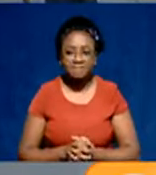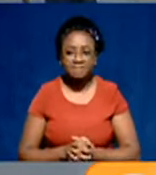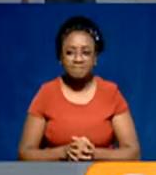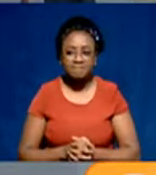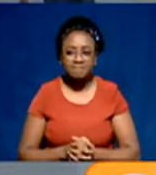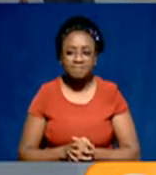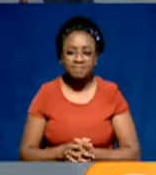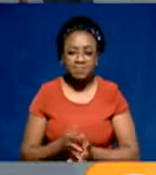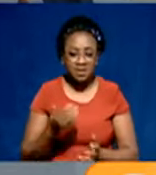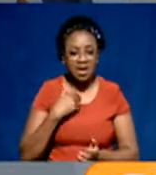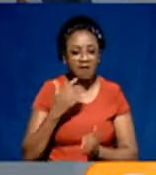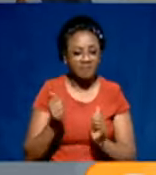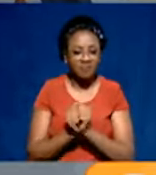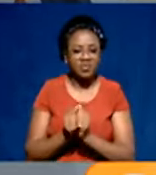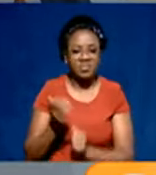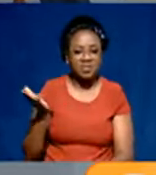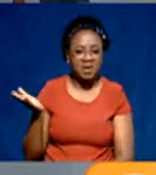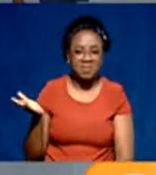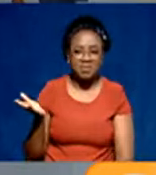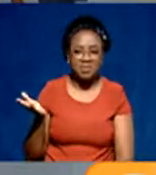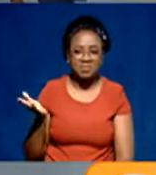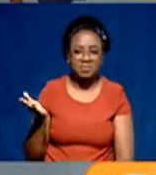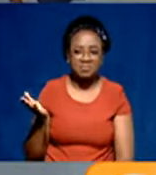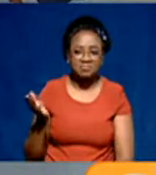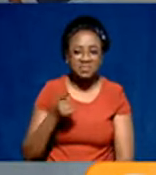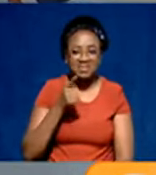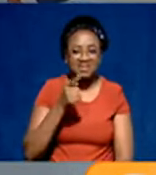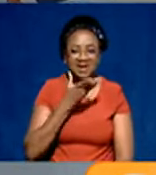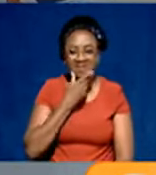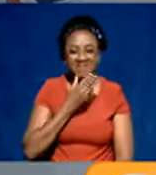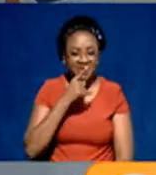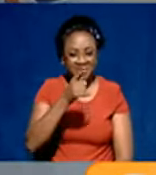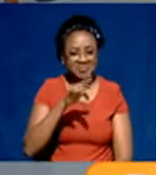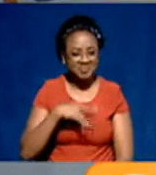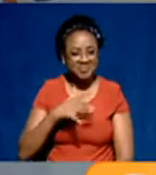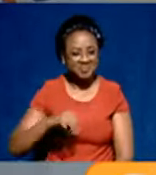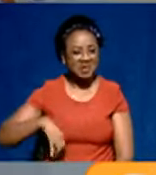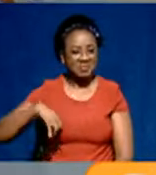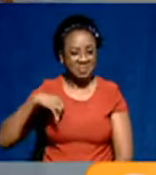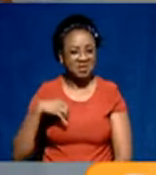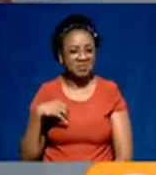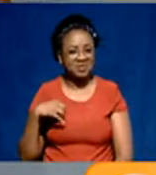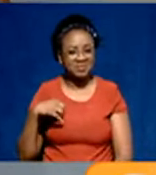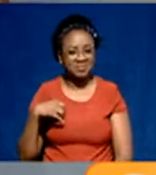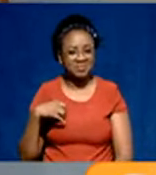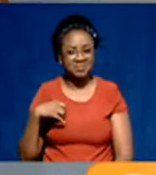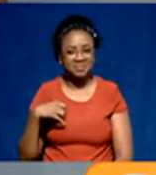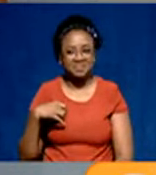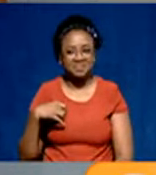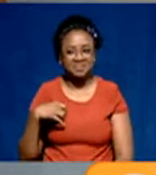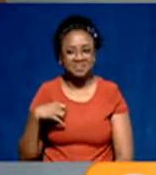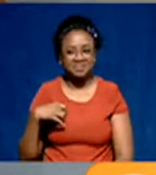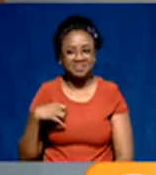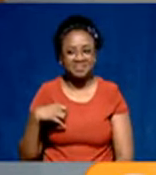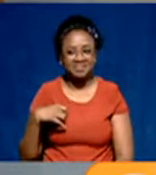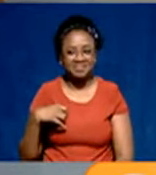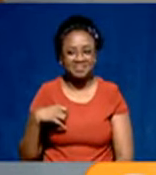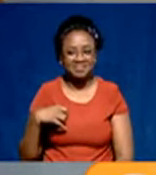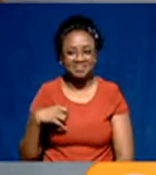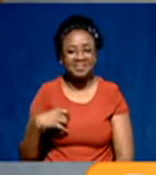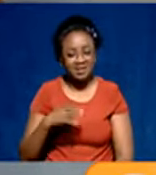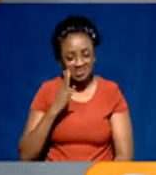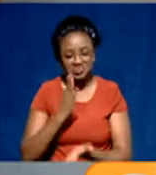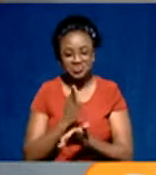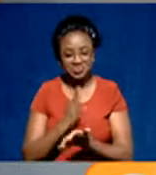Baba ako hapa. He must be very proud of you. Yeah, He really